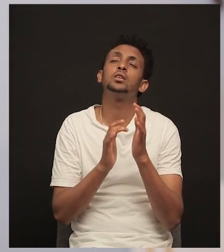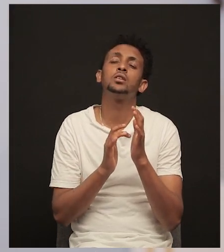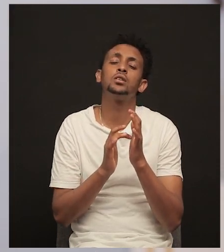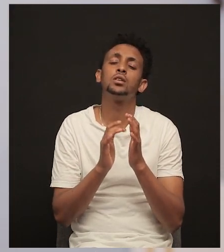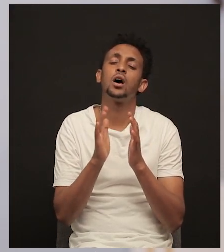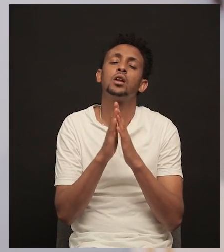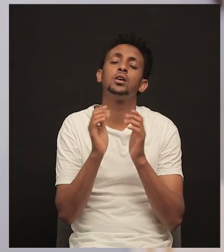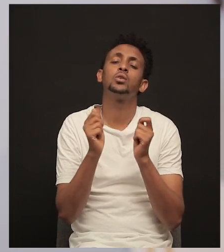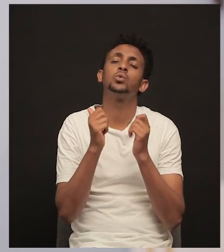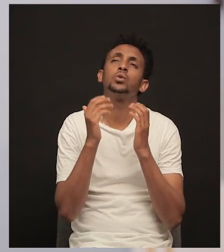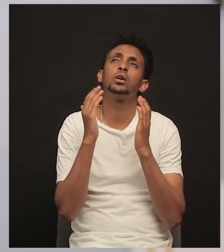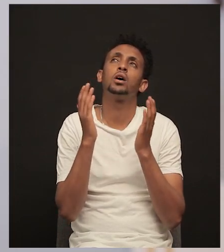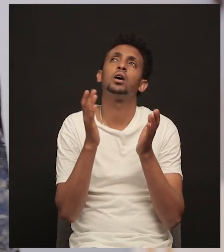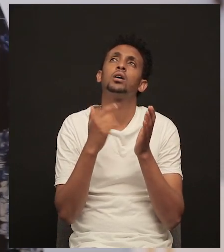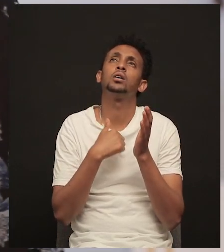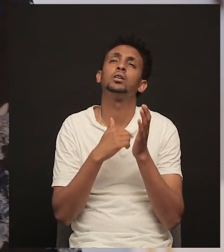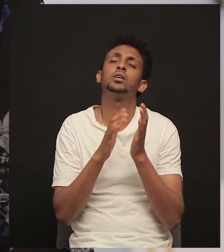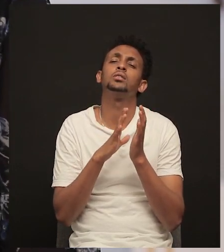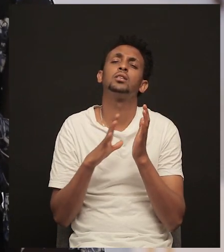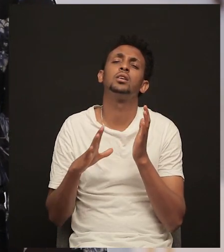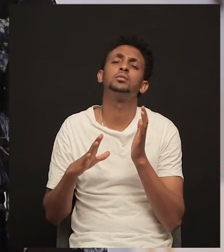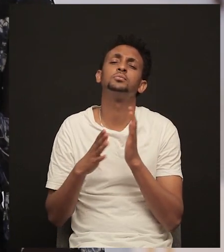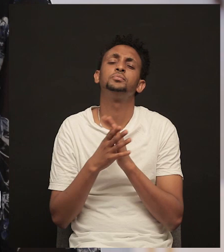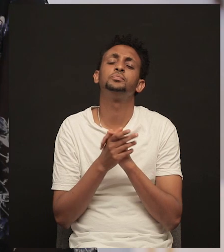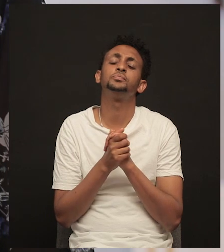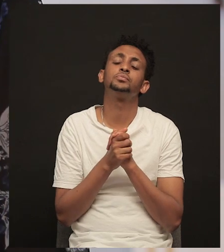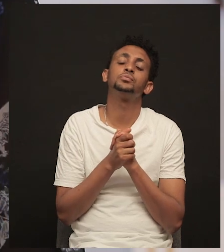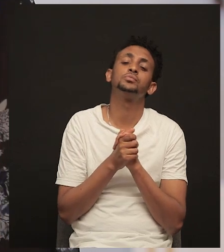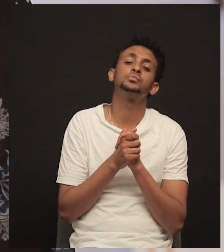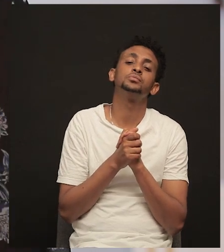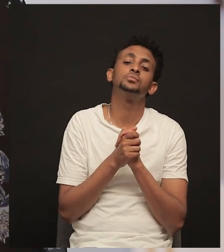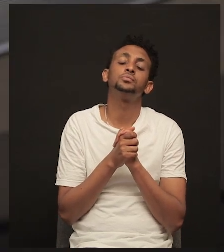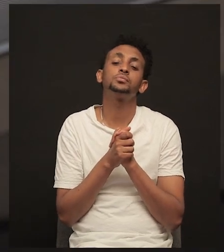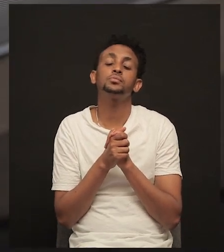ኢየሱስ ሃሌሉያ ሃሌሉያ